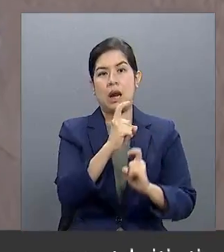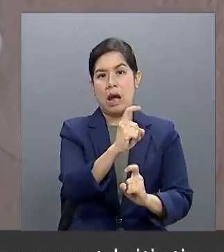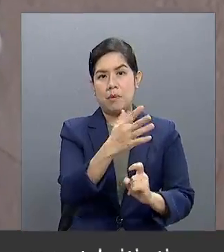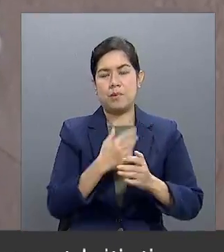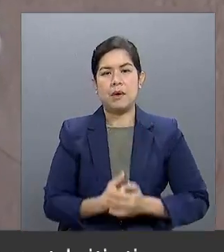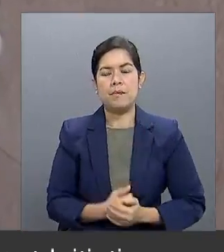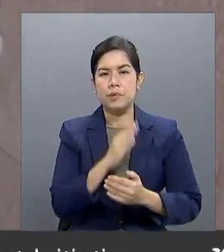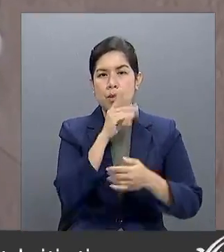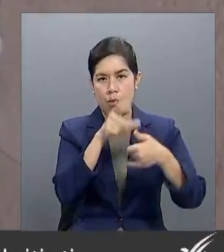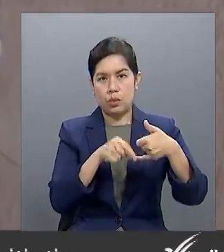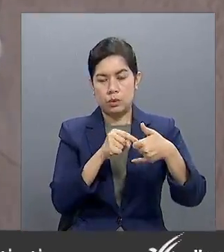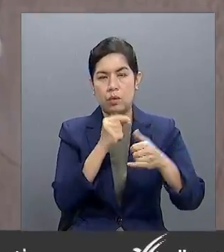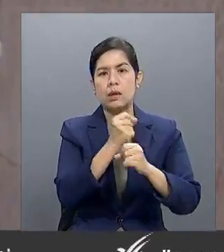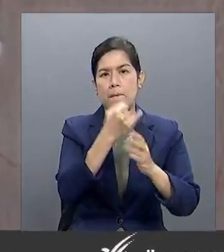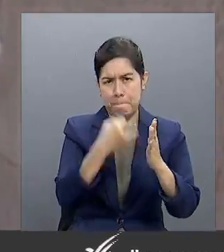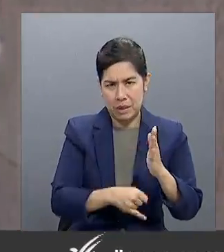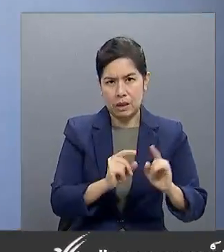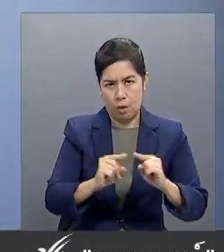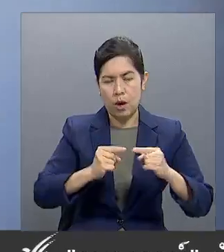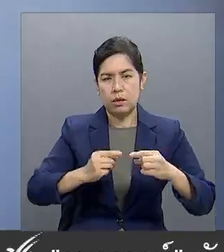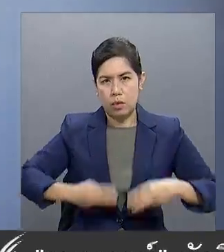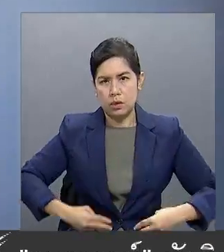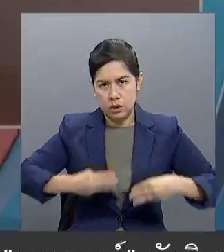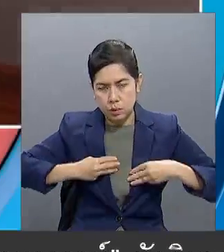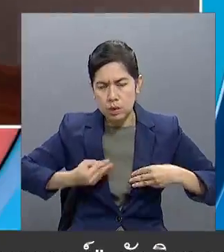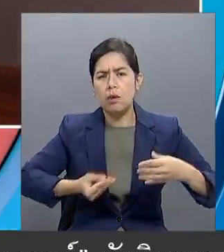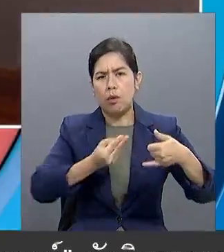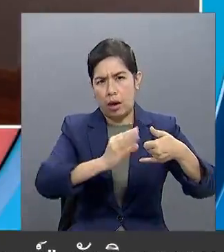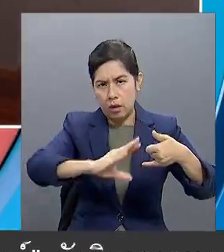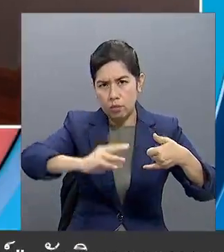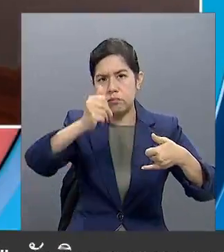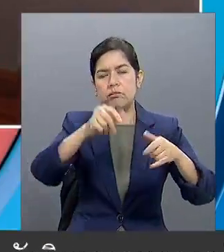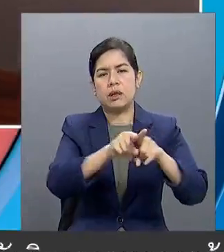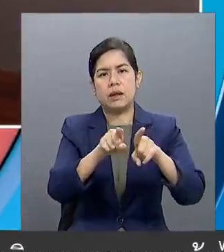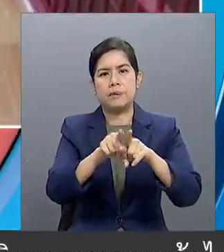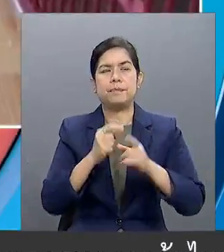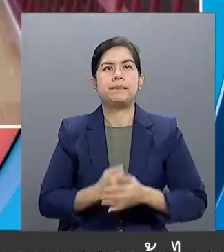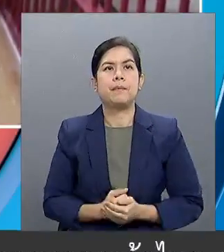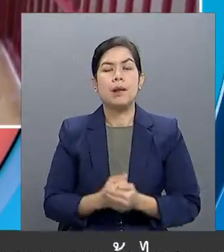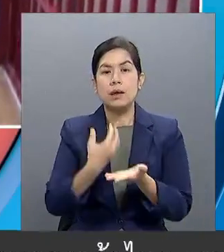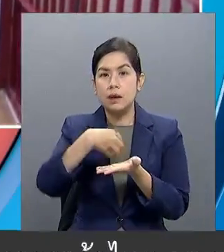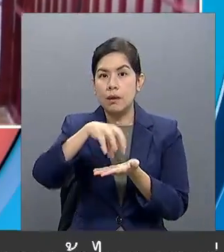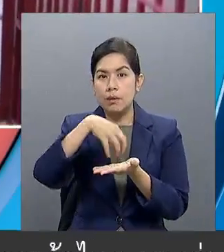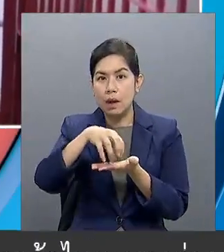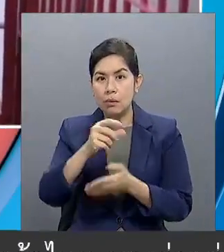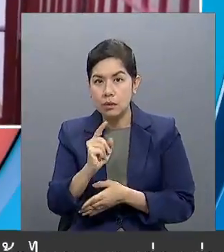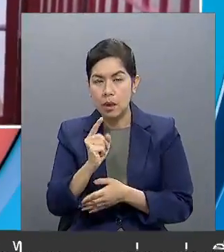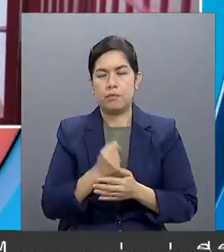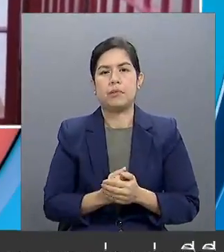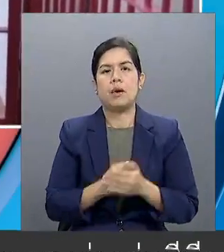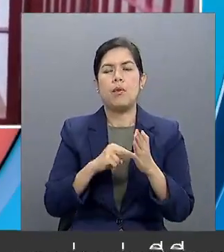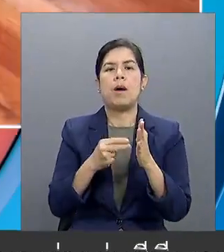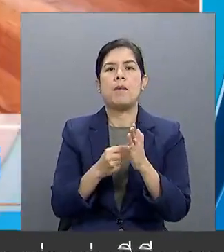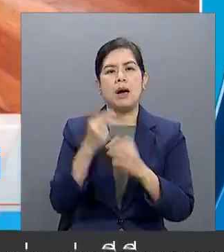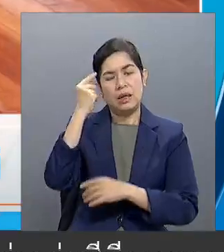ต่ก็ควรมีคุณภาพชีวิตที่ดีในระดับหนึ่งนั่นเองครับ ที่นำเสนอแบบนี้นะน้องยุ้ยน้องป้างคือ เรา ไม่ได้เชิญชวนเนี่ยกำลังจะเบรกอ